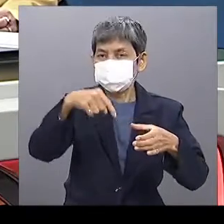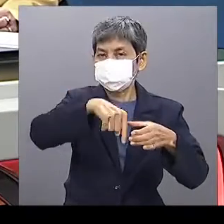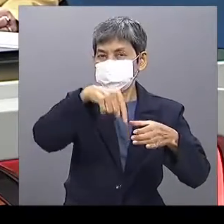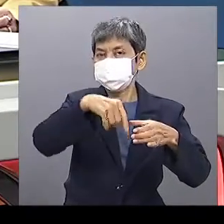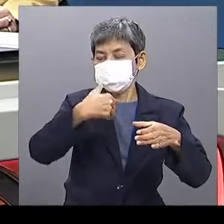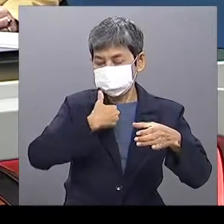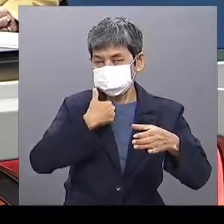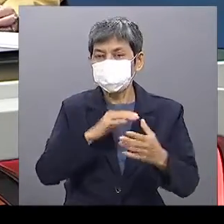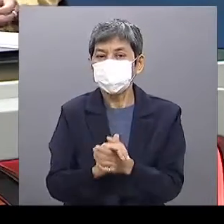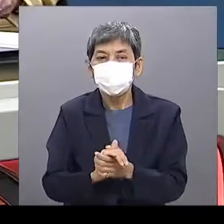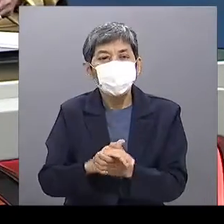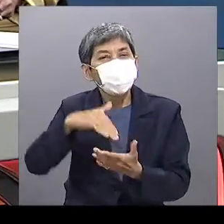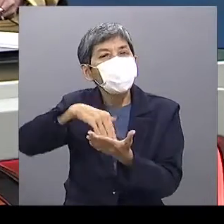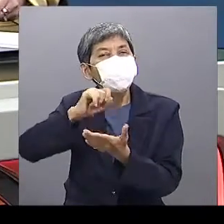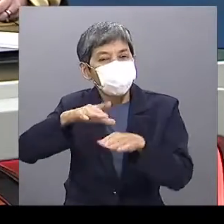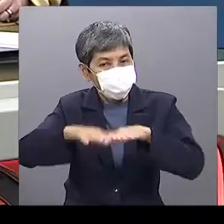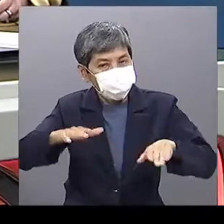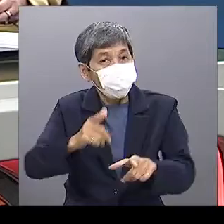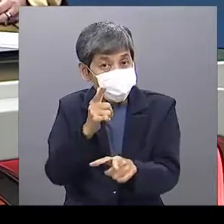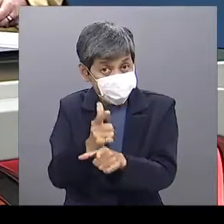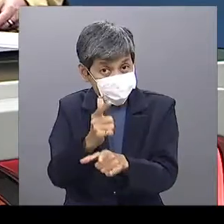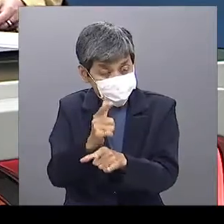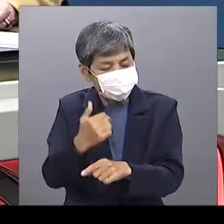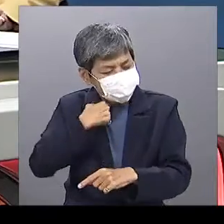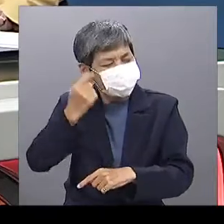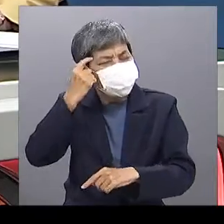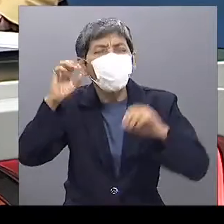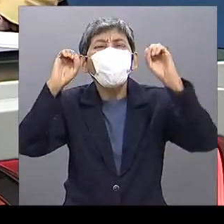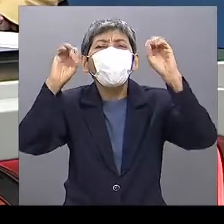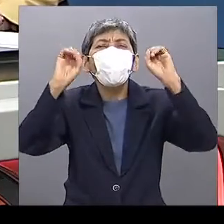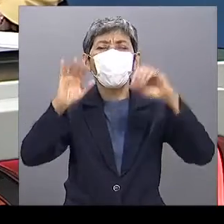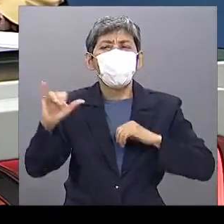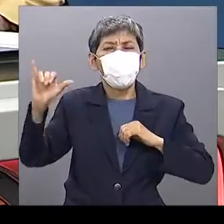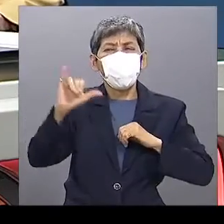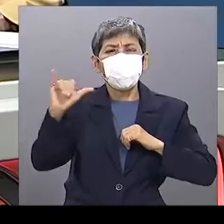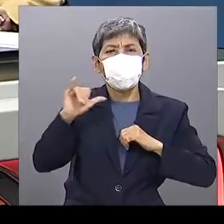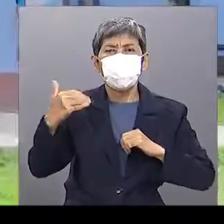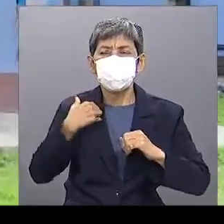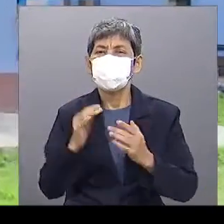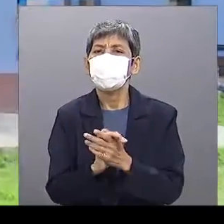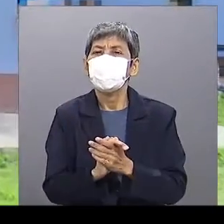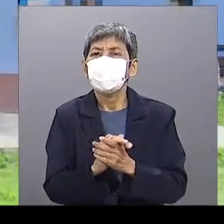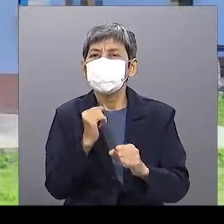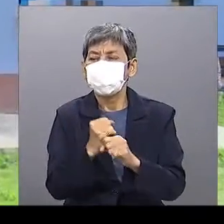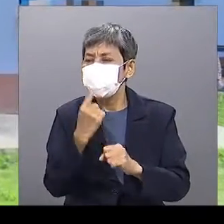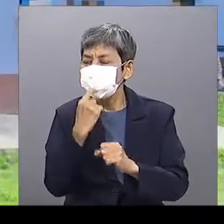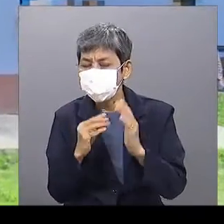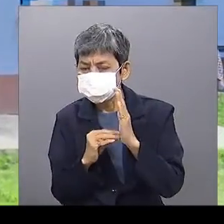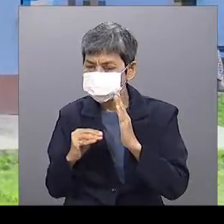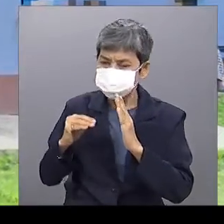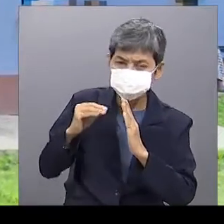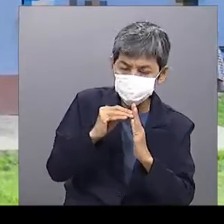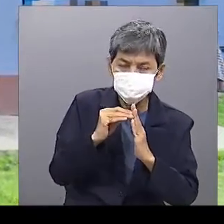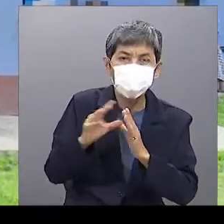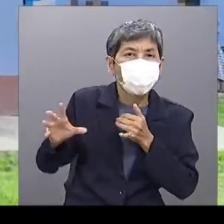งเด็กเทศบาลค่ะสาเหตุคาดว่าครูติดจากญาติที่เดินทางมาจากจังหวัดสีแดงเข้มค่ะเ